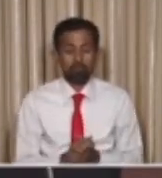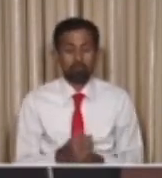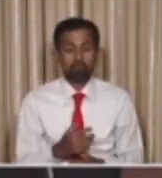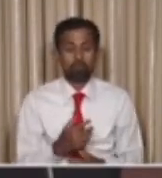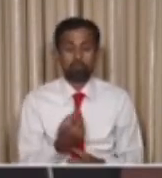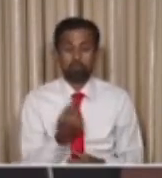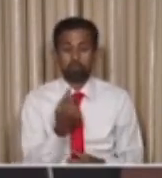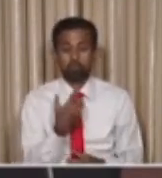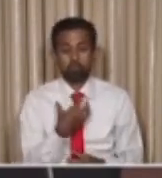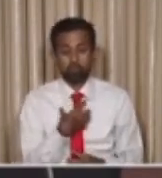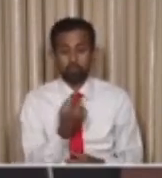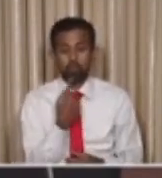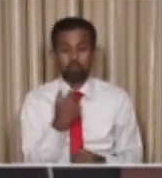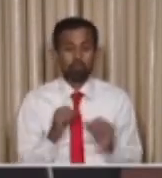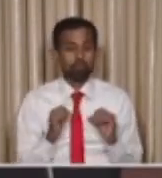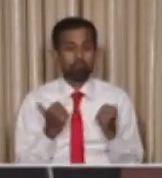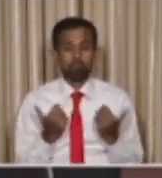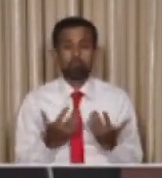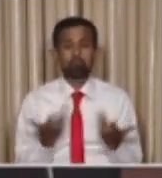තමයි අපිට ජීවත් වෙන්න බෑ.